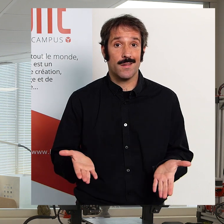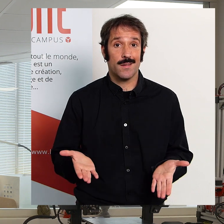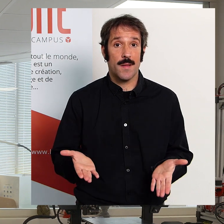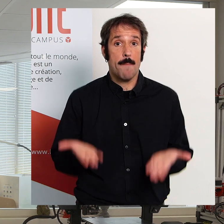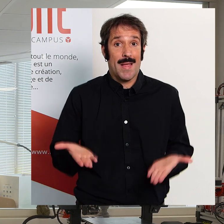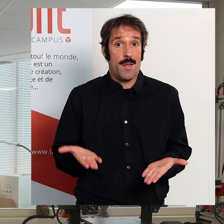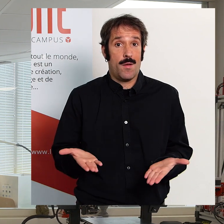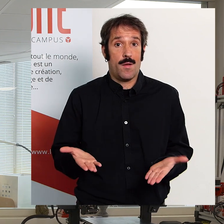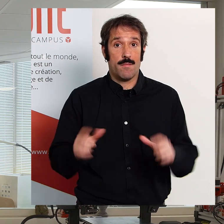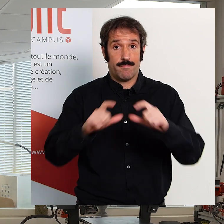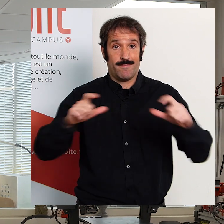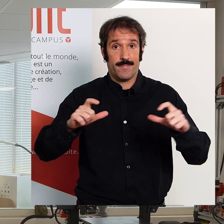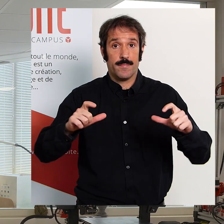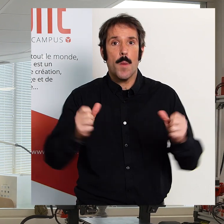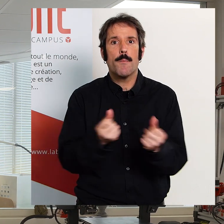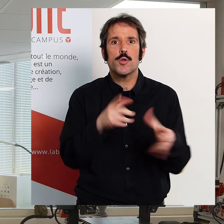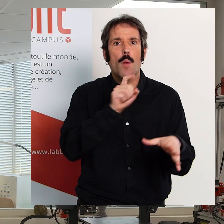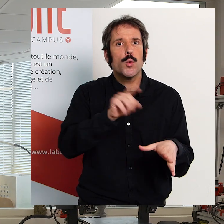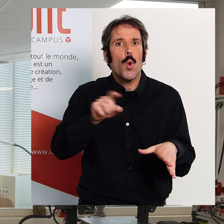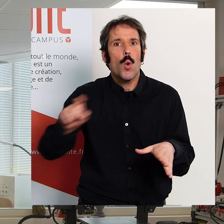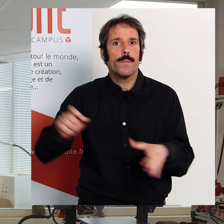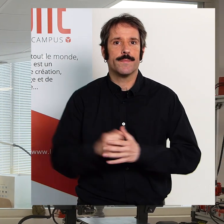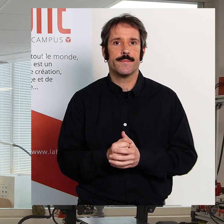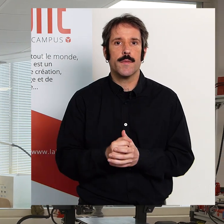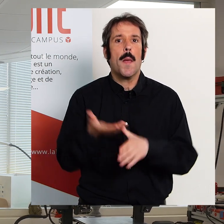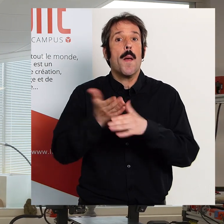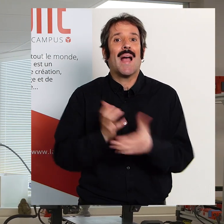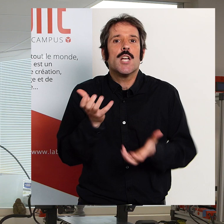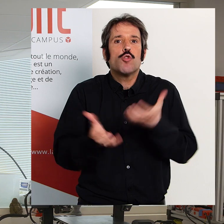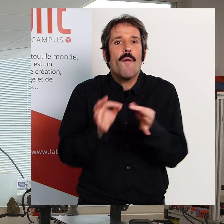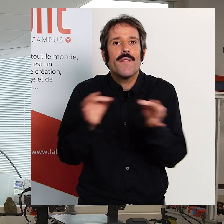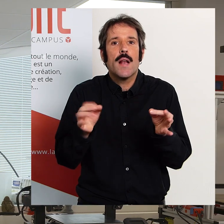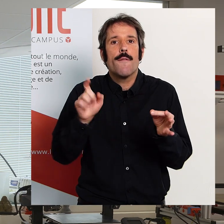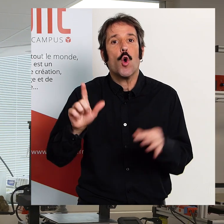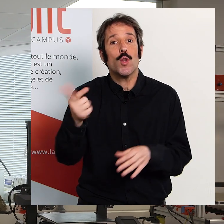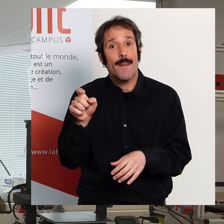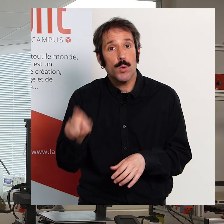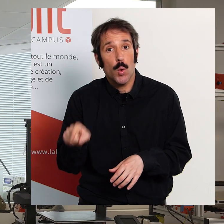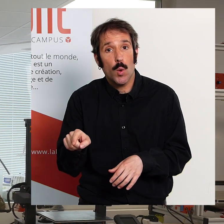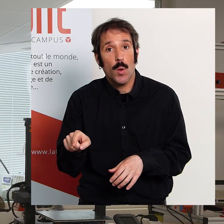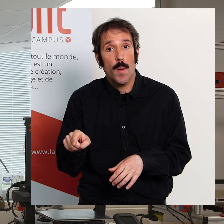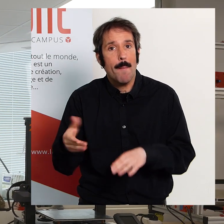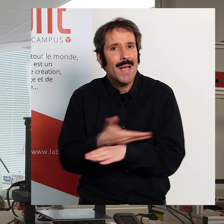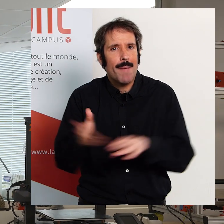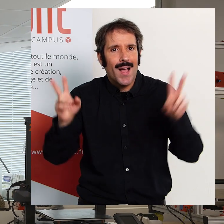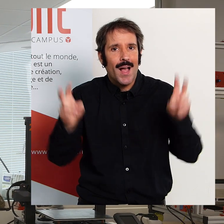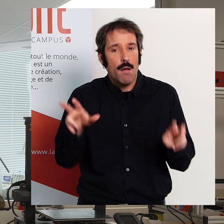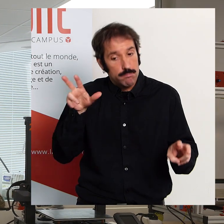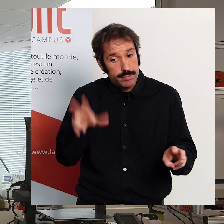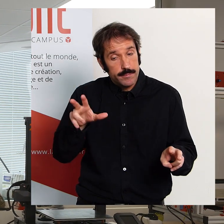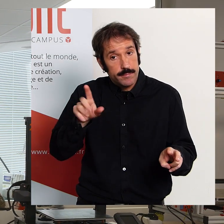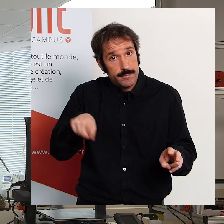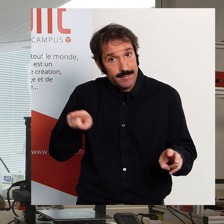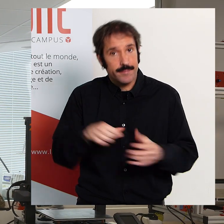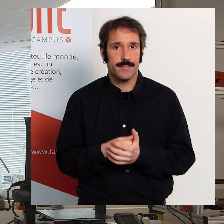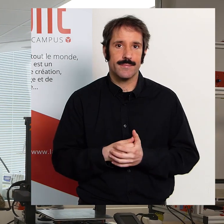Et voilà, ça affiche maintenant plusieurs boutons. Pour préchauffer mon fil, je vais venir sur le deuxième bouton, Prepare. Je